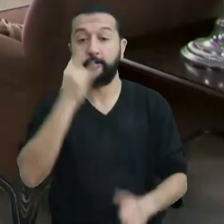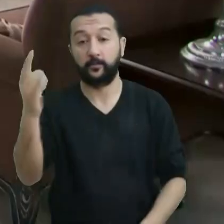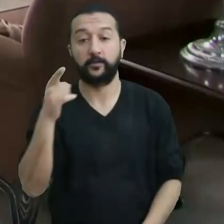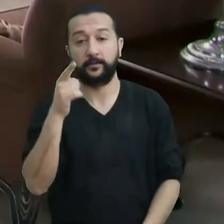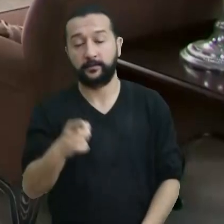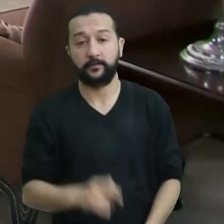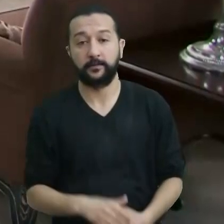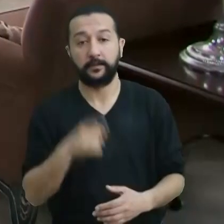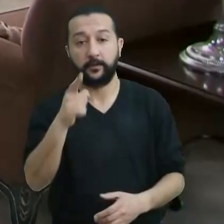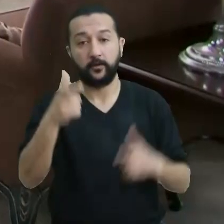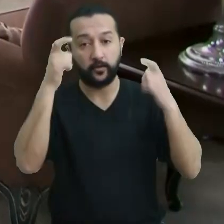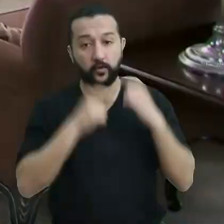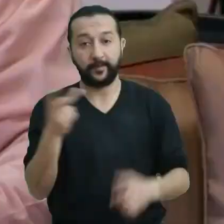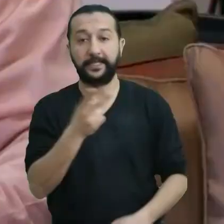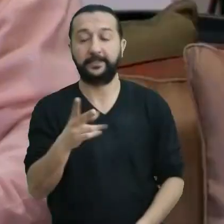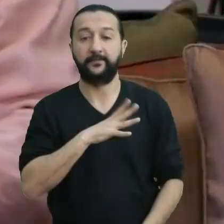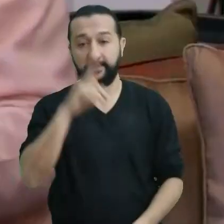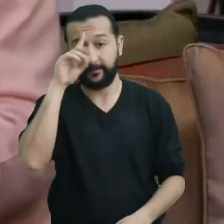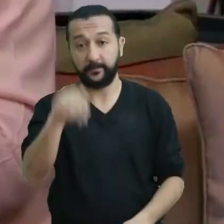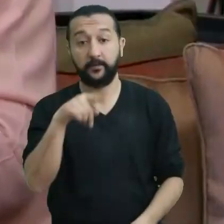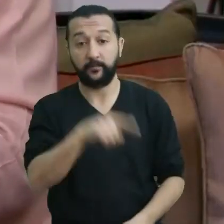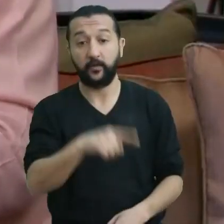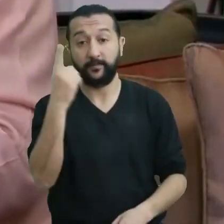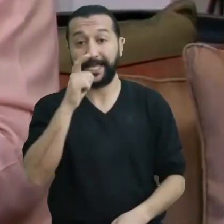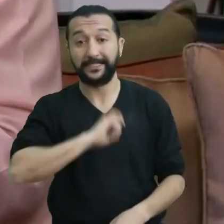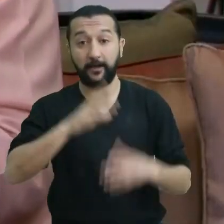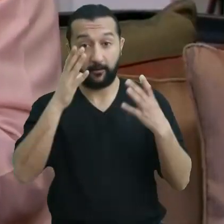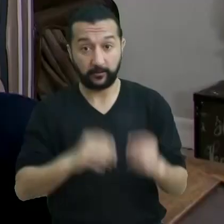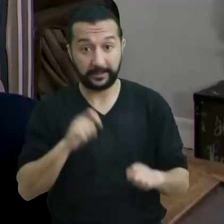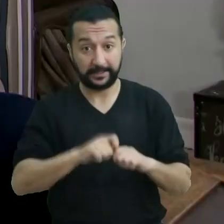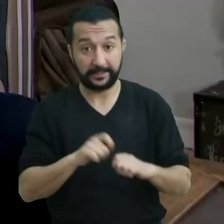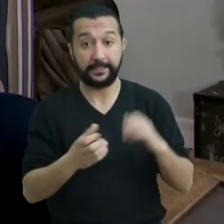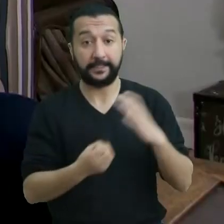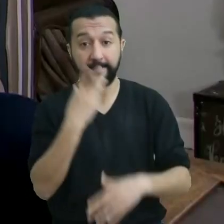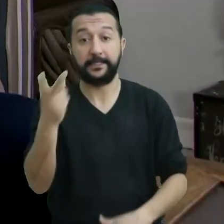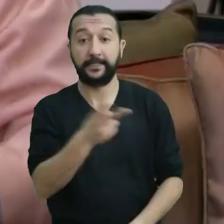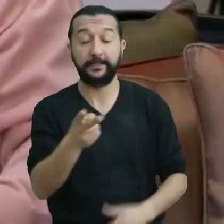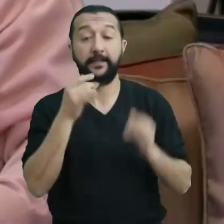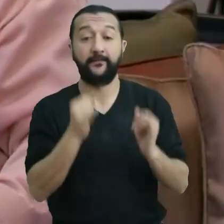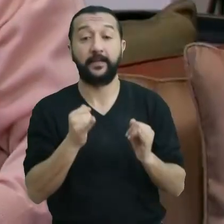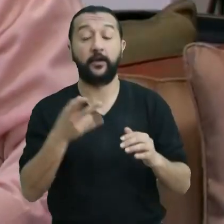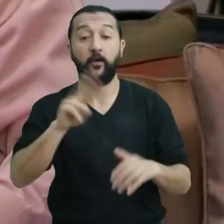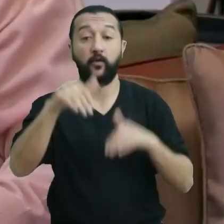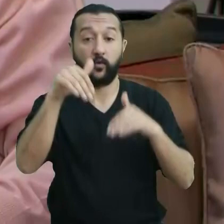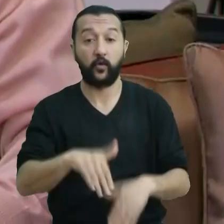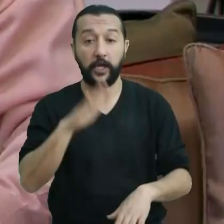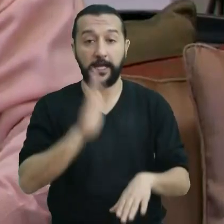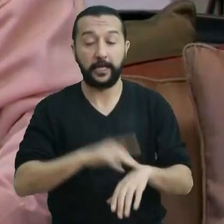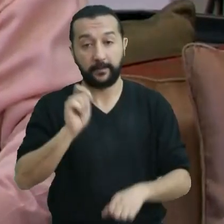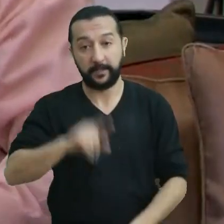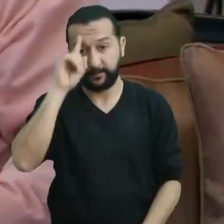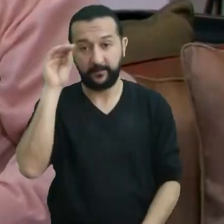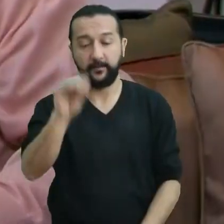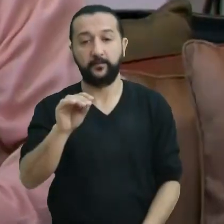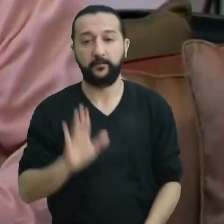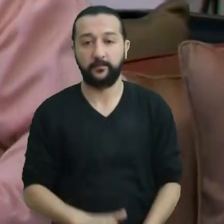götüreceksiniz. Sorumluluk ikinizin. Eğer abının başına bir iş gelirse ikinizi de bahçeye gömerim, haberiniz